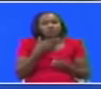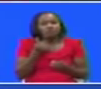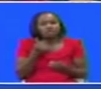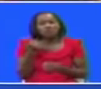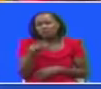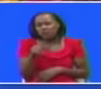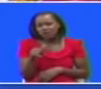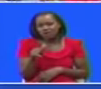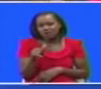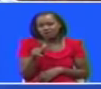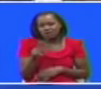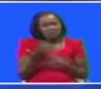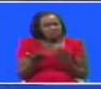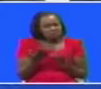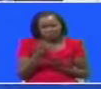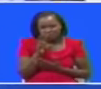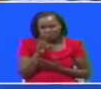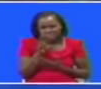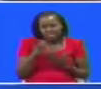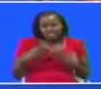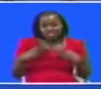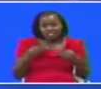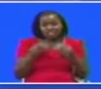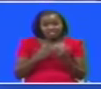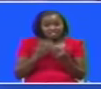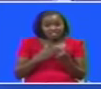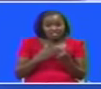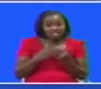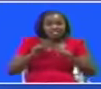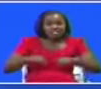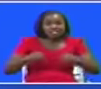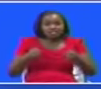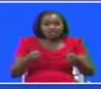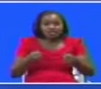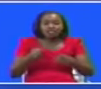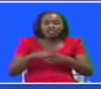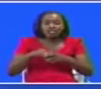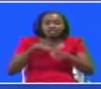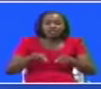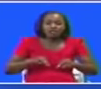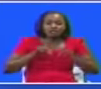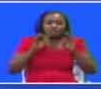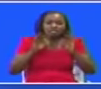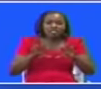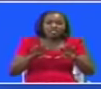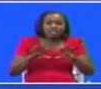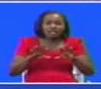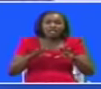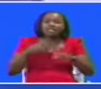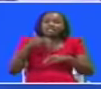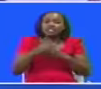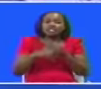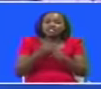bado inaonekana ya kuwa healthcare system ya Australia katika maendeleo zote zimefikia, lakini bado wanahitaji